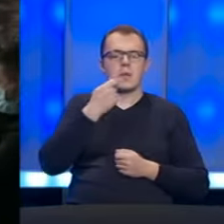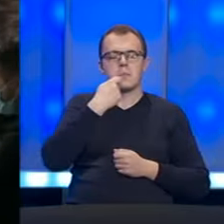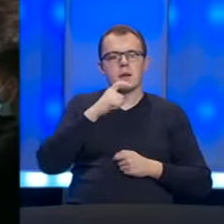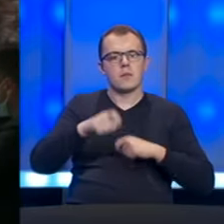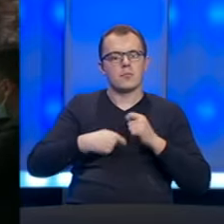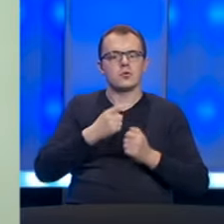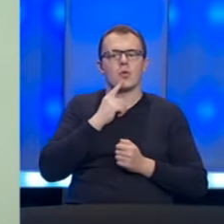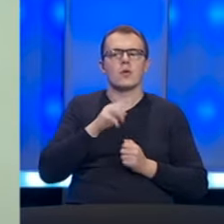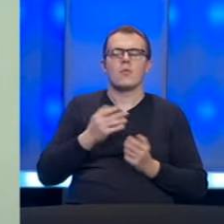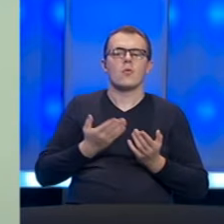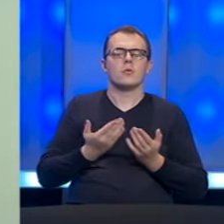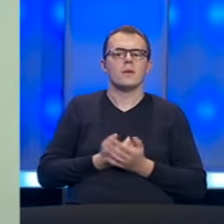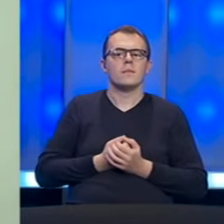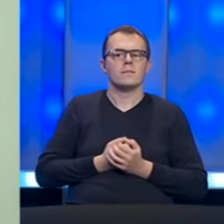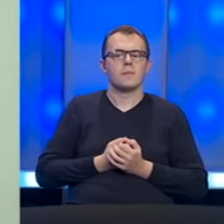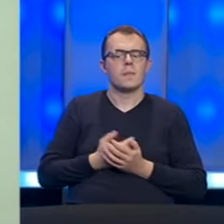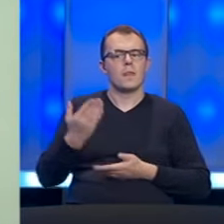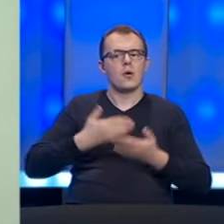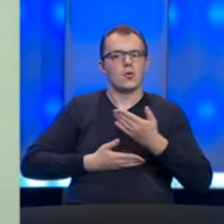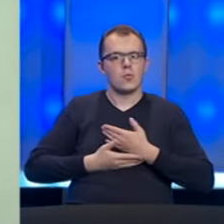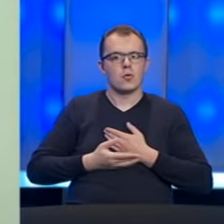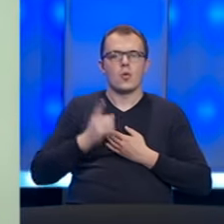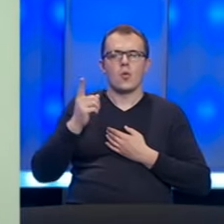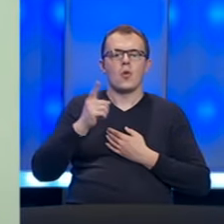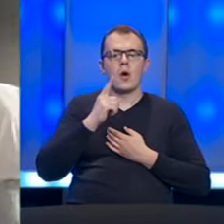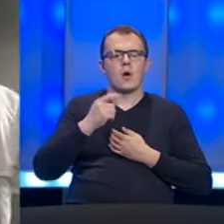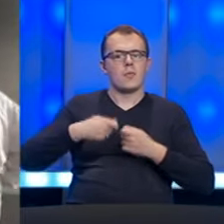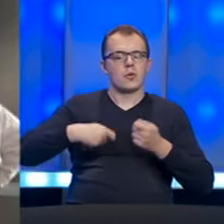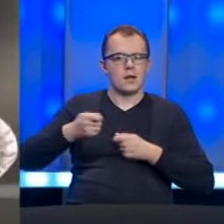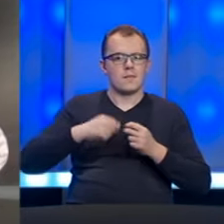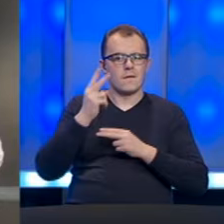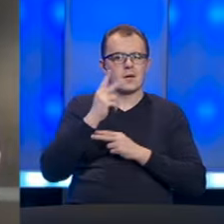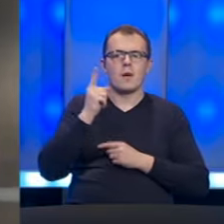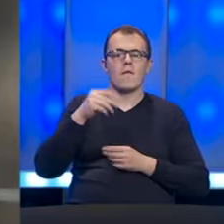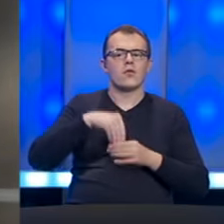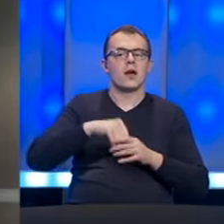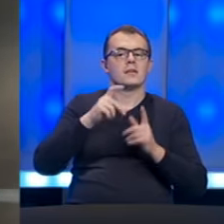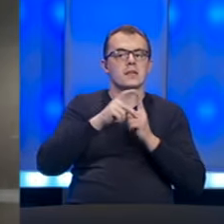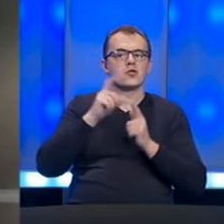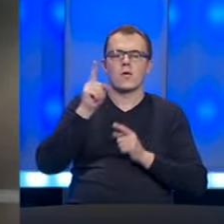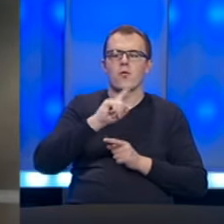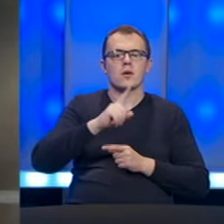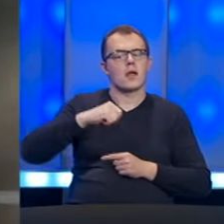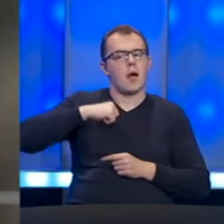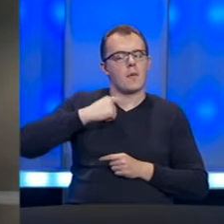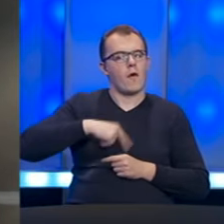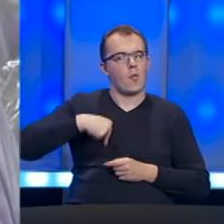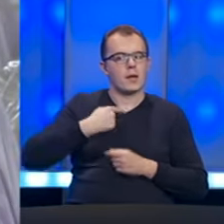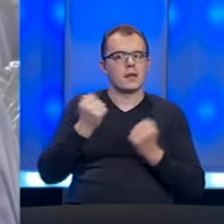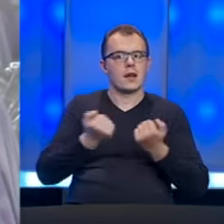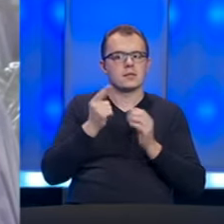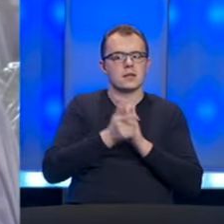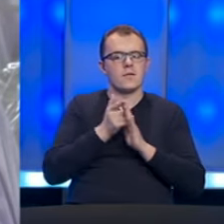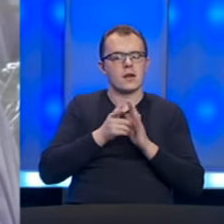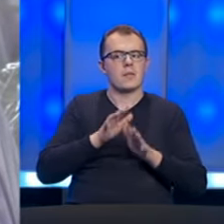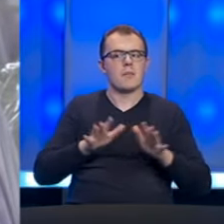proizvode koji mogu da dobiju preuzmu u maloprodajnim objektima. Fondaciji Drašković ovo nije prva humanitarna akcija za vrijeme